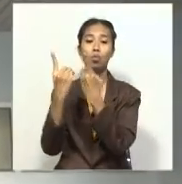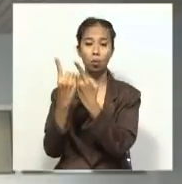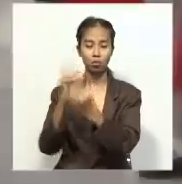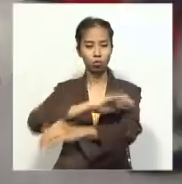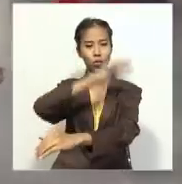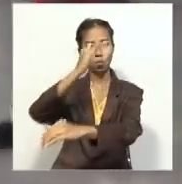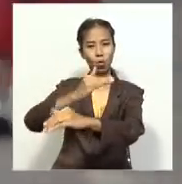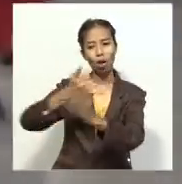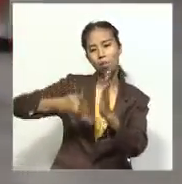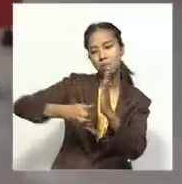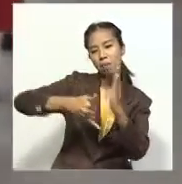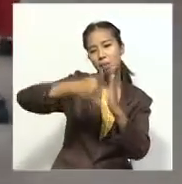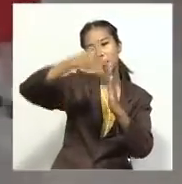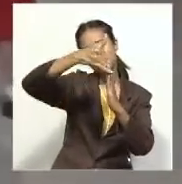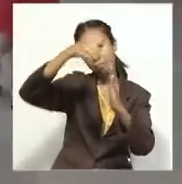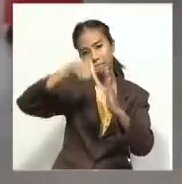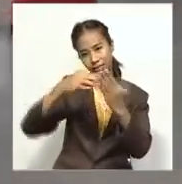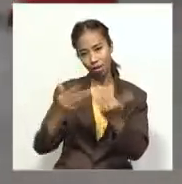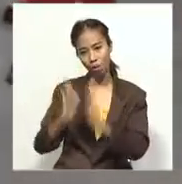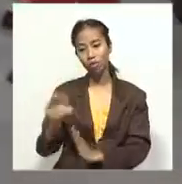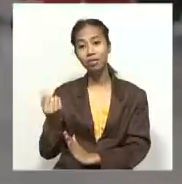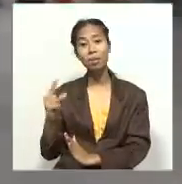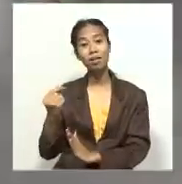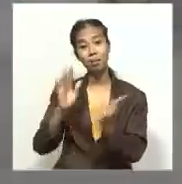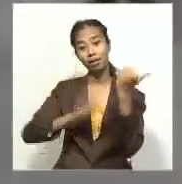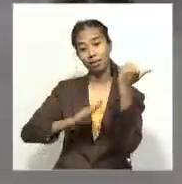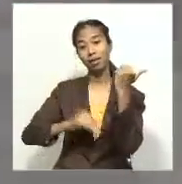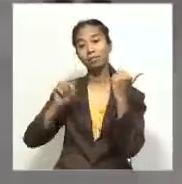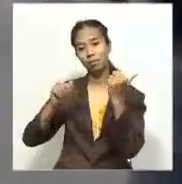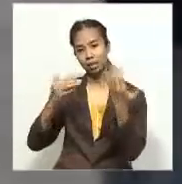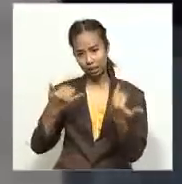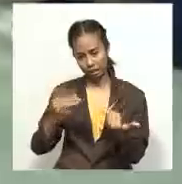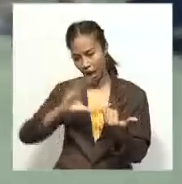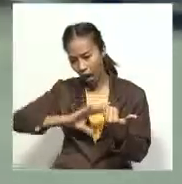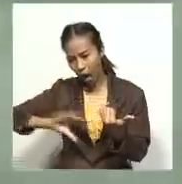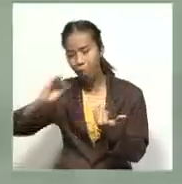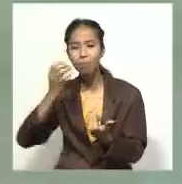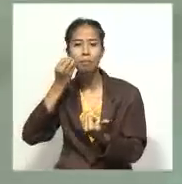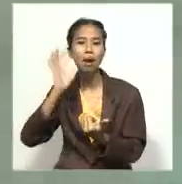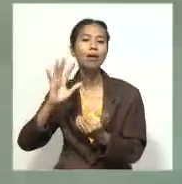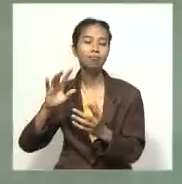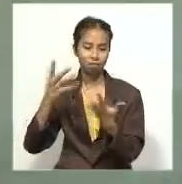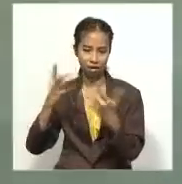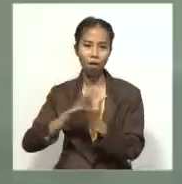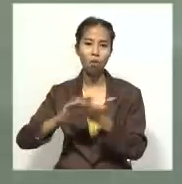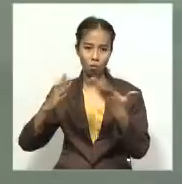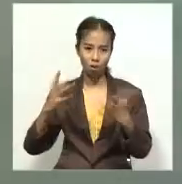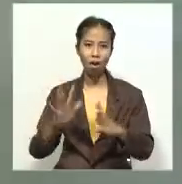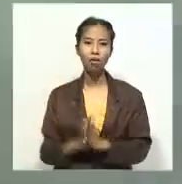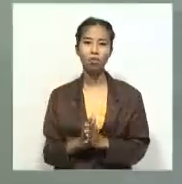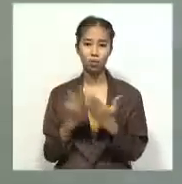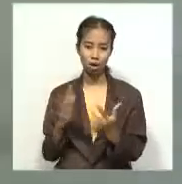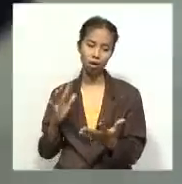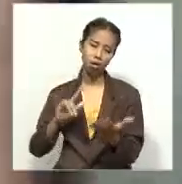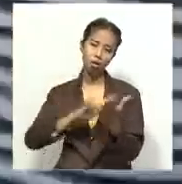อ่าวไร่เล11คนนะคะที่เข้าร่วมปฏิบัติภารกิจช่วยทีมหมูป่าก็เดินทางกลับถึงจังหวัดกระบี่แล้วเหมือนกันนะคะโดยทัน